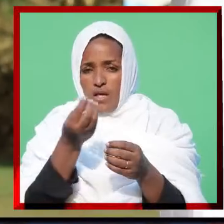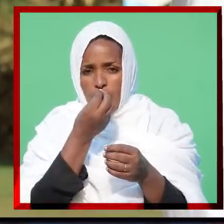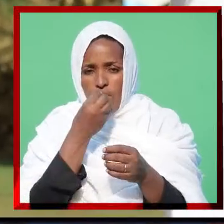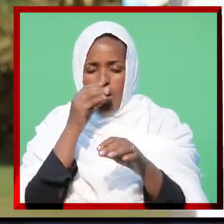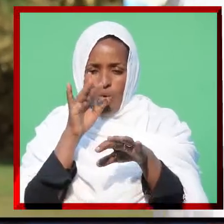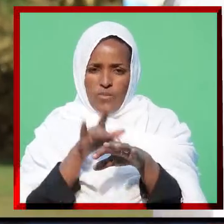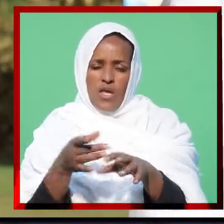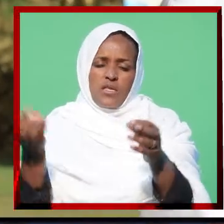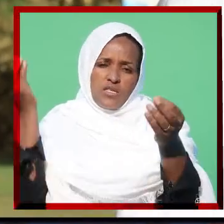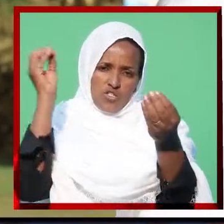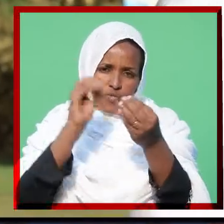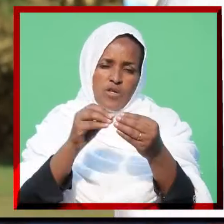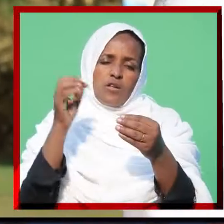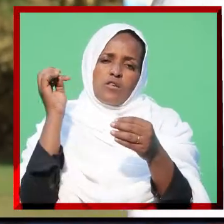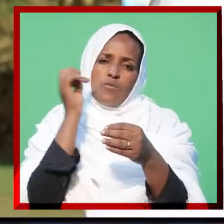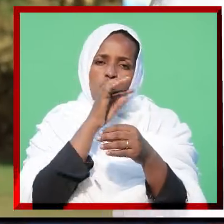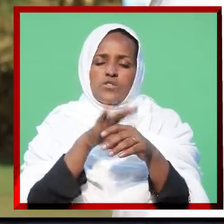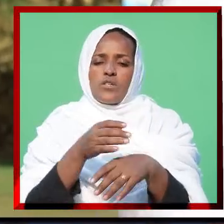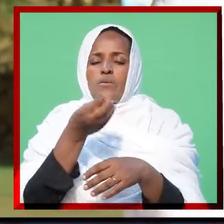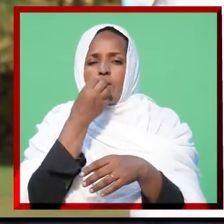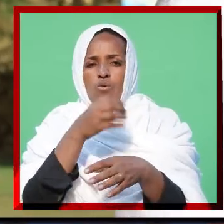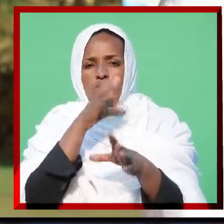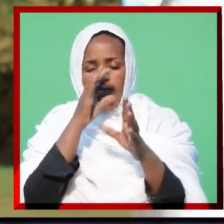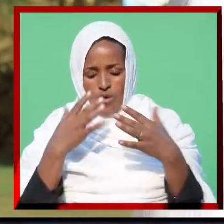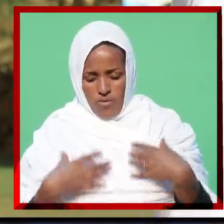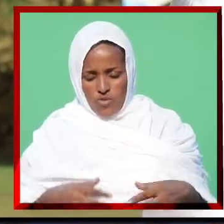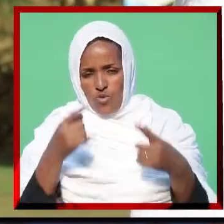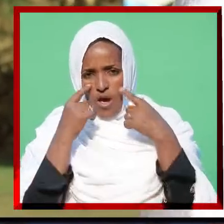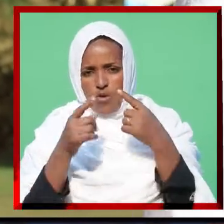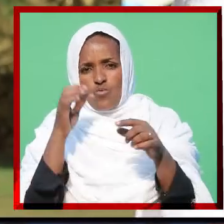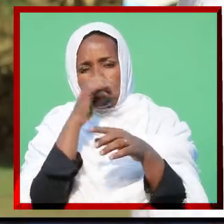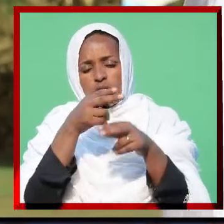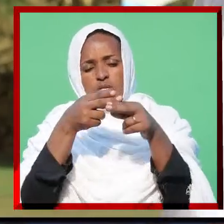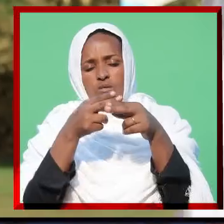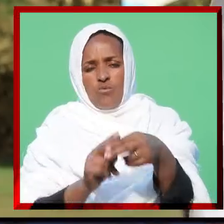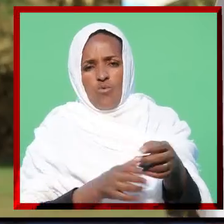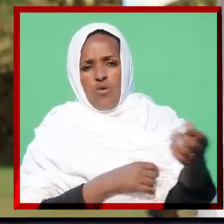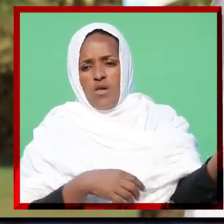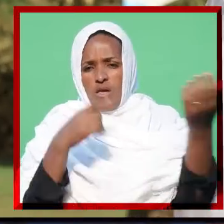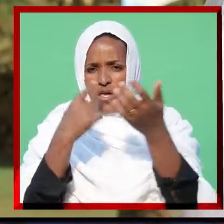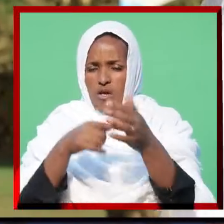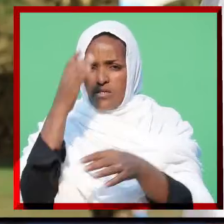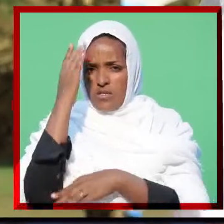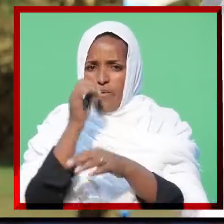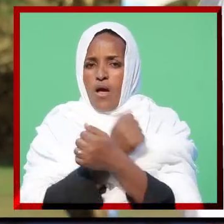የበላውም ላይ እየጨመረ የሚዋሽ ሰው አለ። የበላው የጠጣው የለበሰው ያየው የተነጋገረው ይሄን እግዚአብሔር